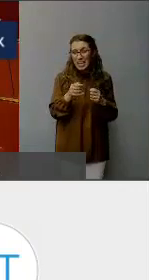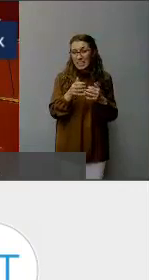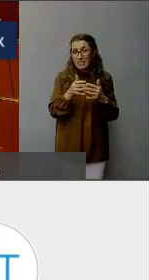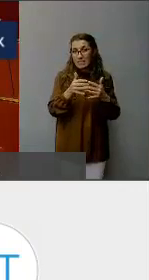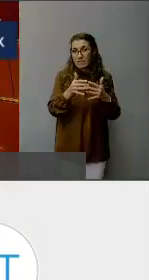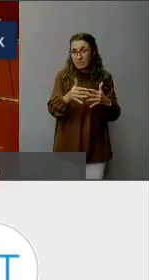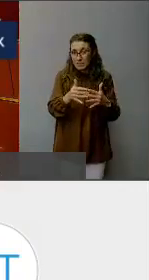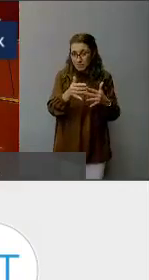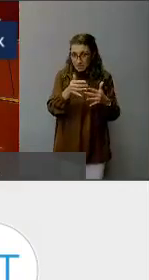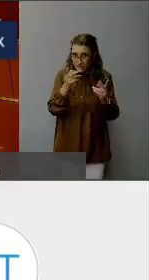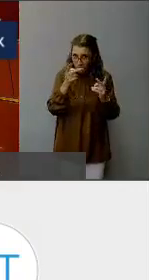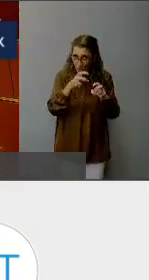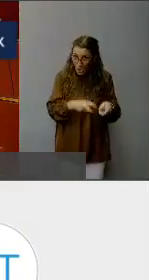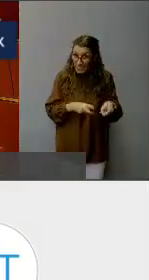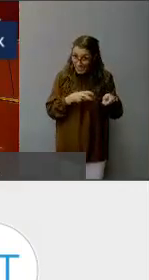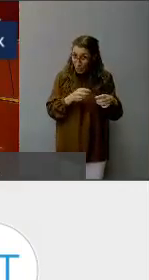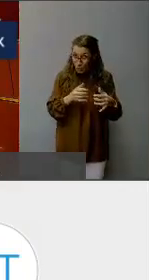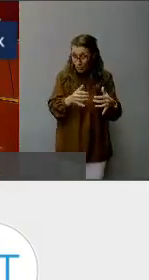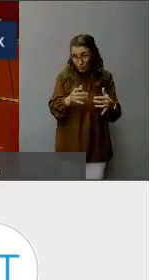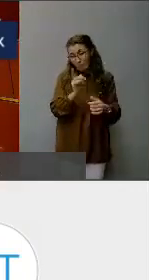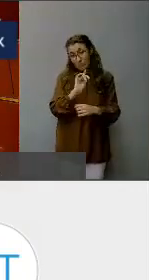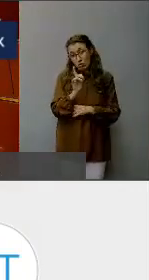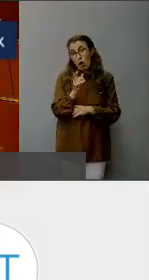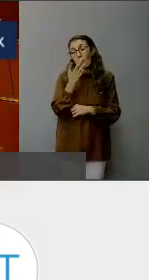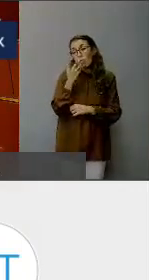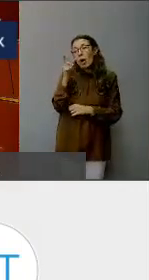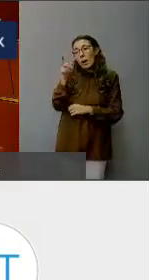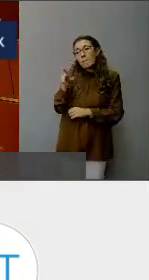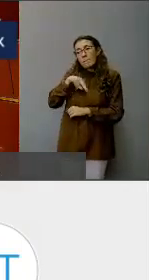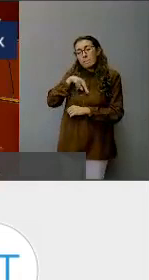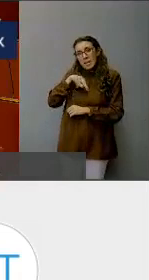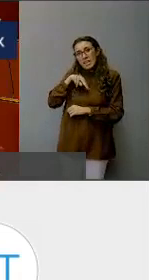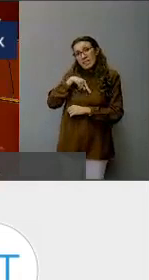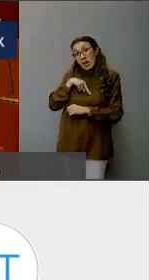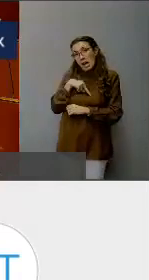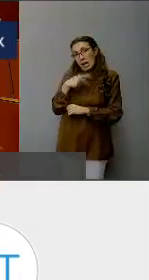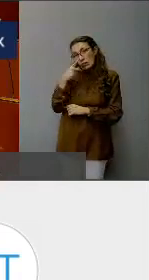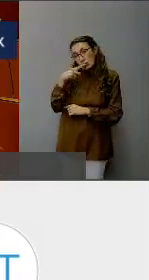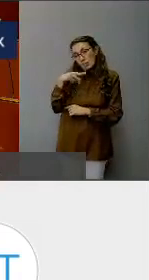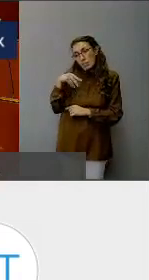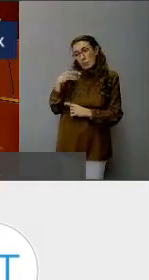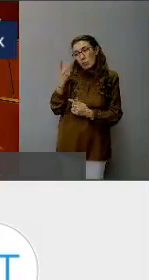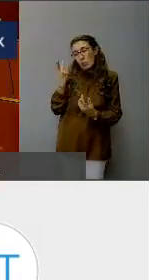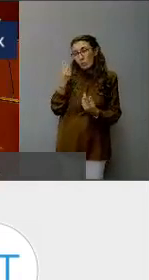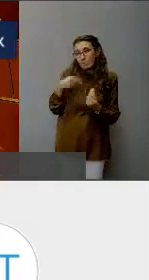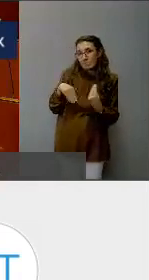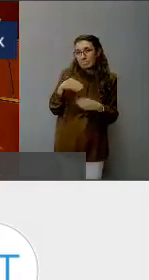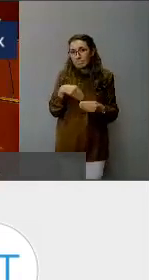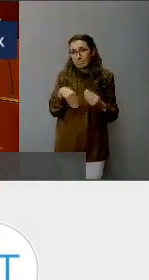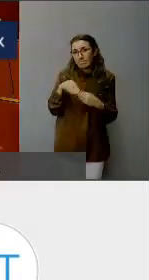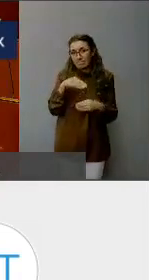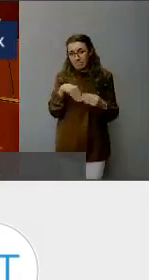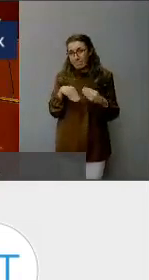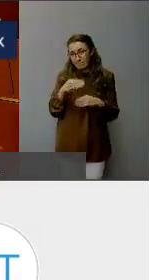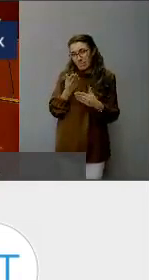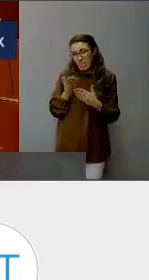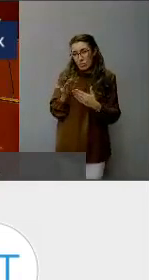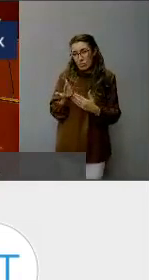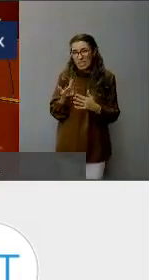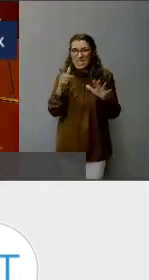della benissimo fare un favore a questo imprenditore privato che guadagnerà da questa operazione una cifra che sta intorno ai 70 milioni di euro